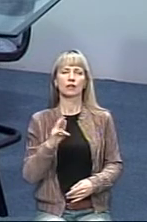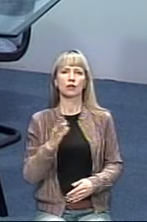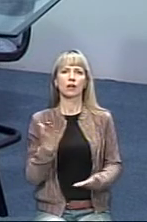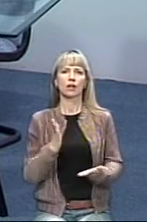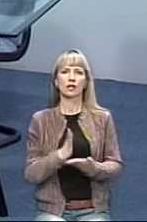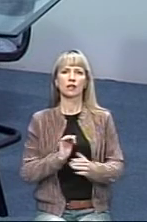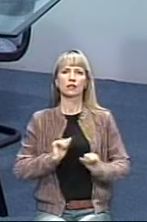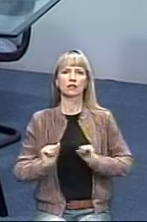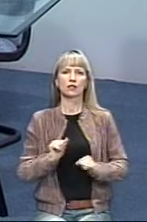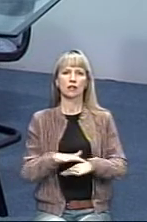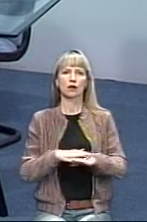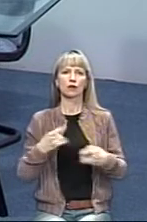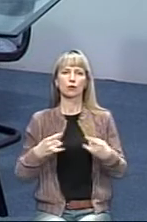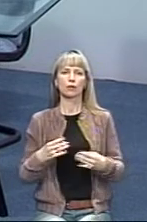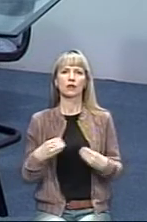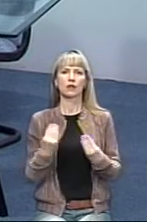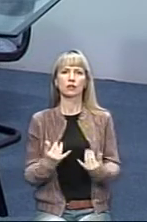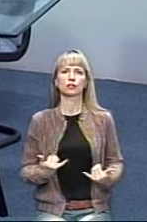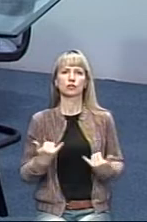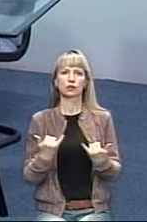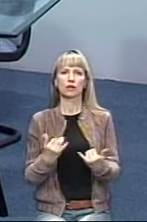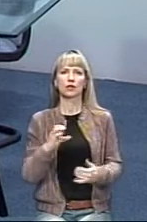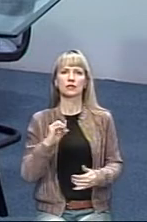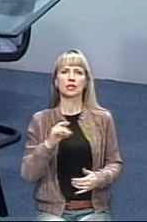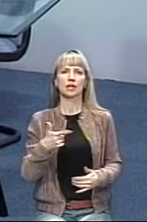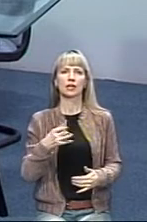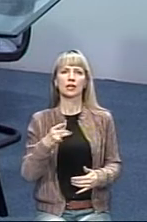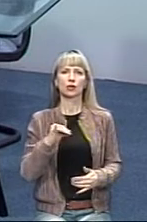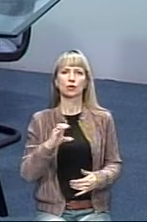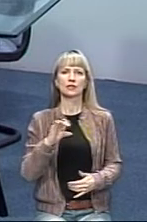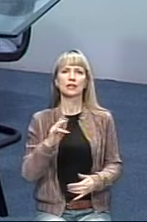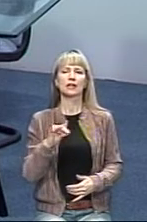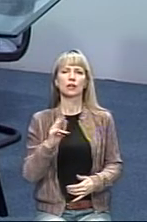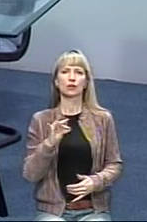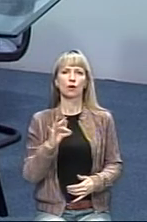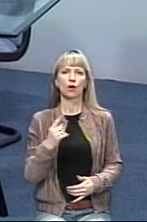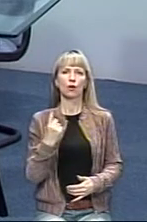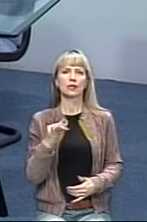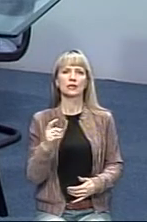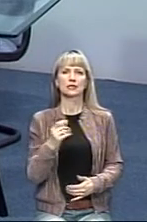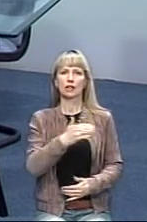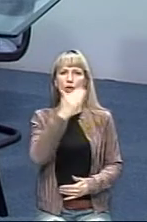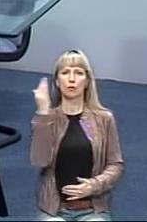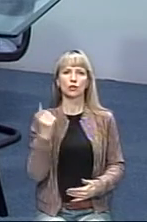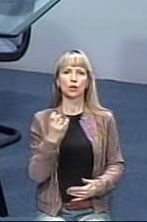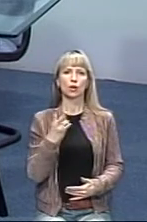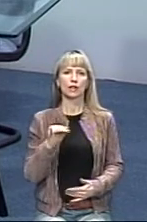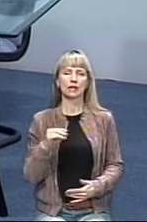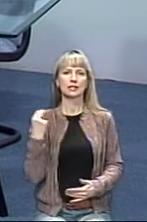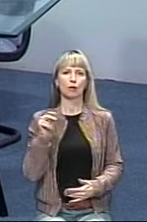Запоріжжя, віддати шану Сергію Синенку, одному з Небесної Сотні,